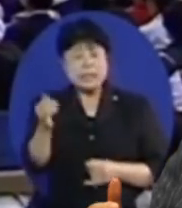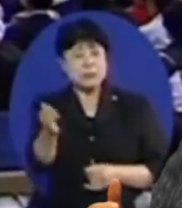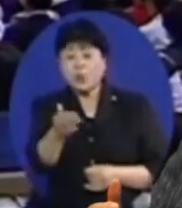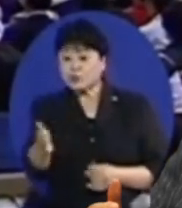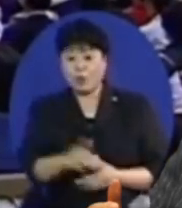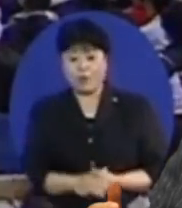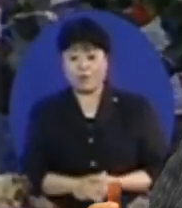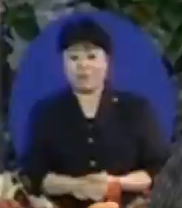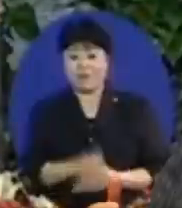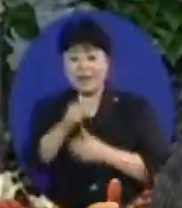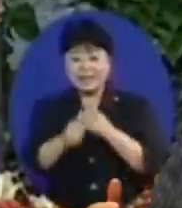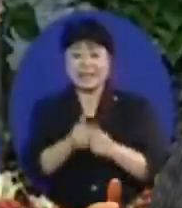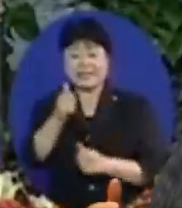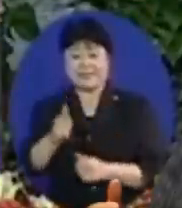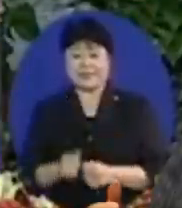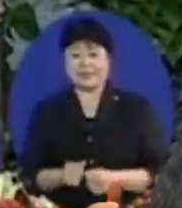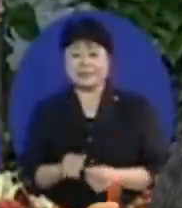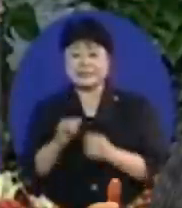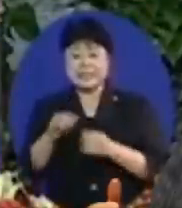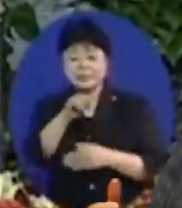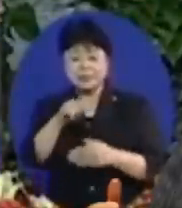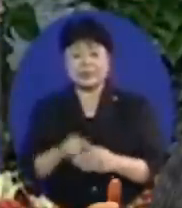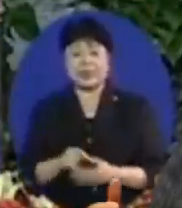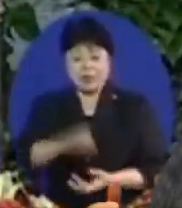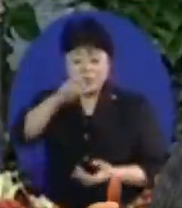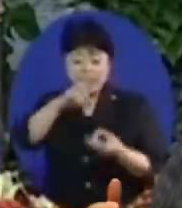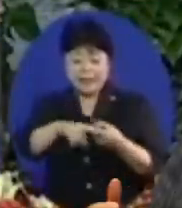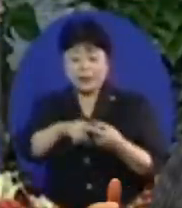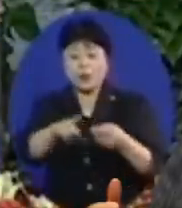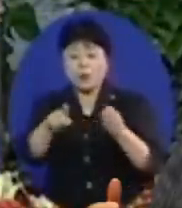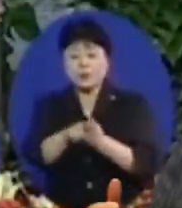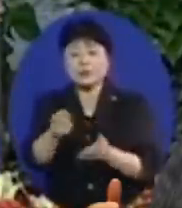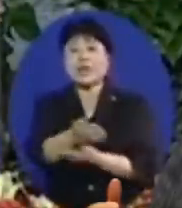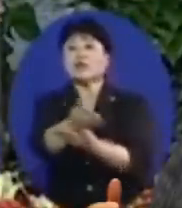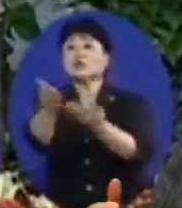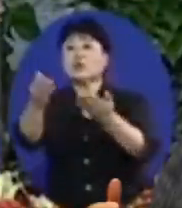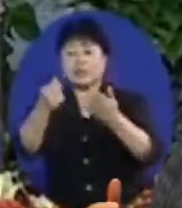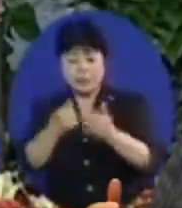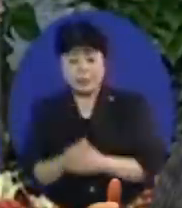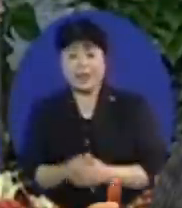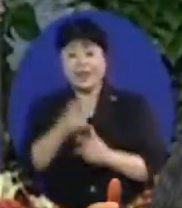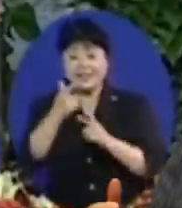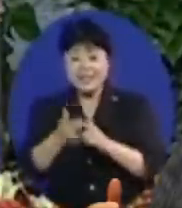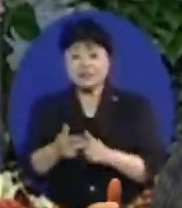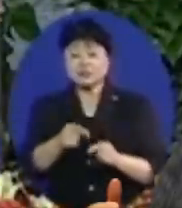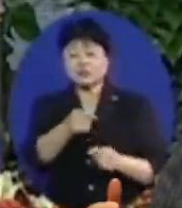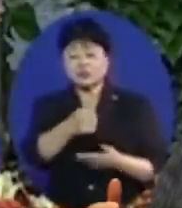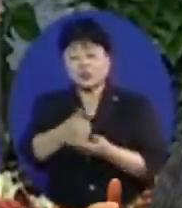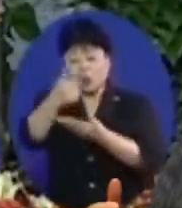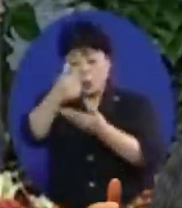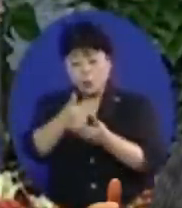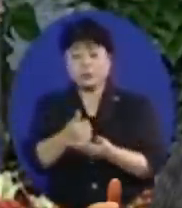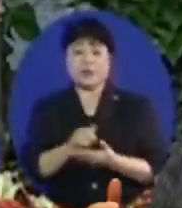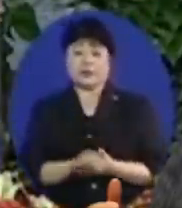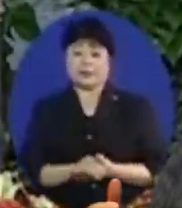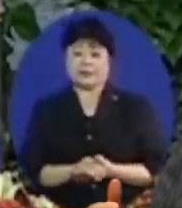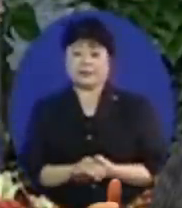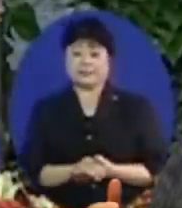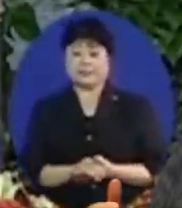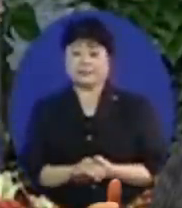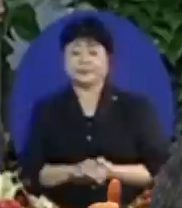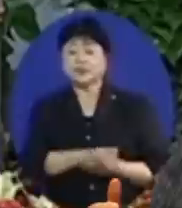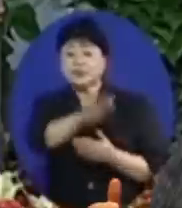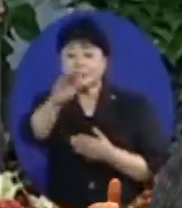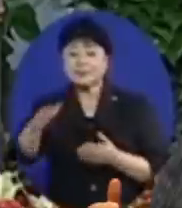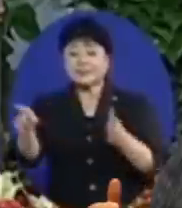없습니다. 하나님이 각 사람에게 분량대로 믿음을 나누어 주셨기 때문에 예수님을 구주로 모시자 말자